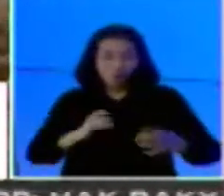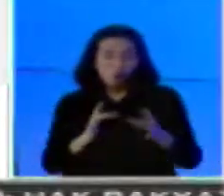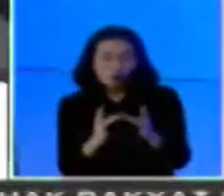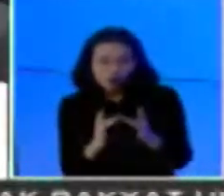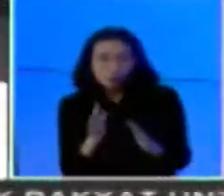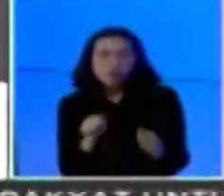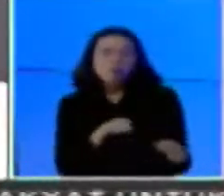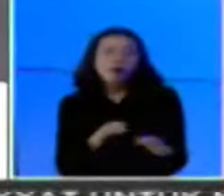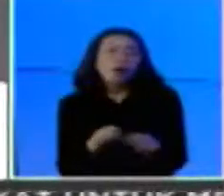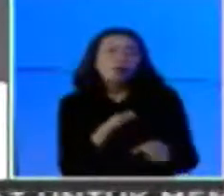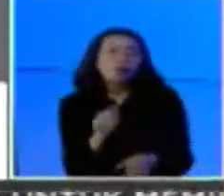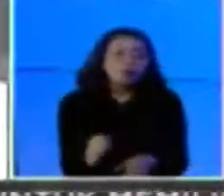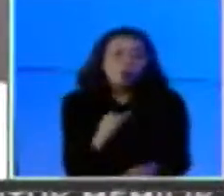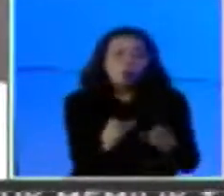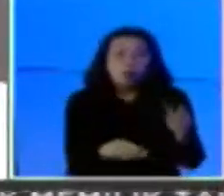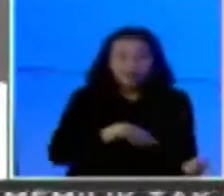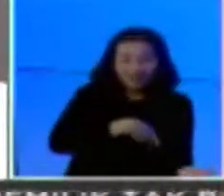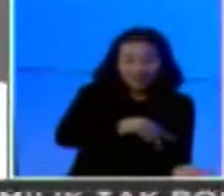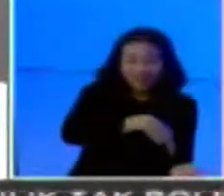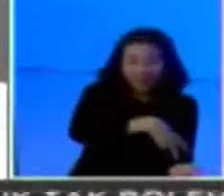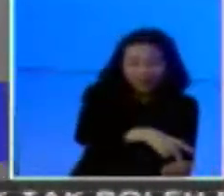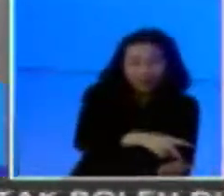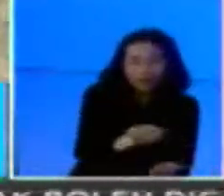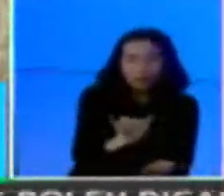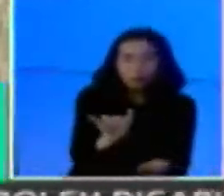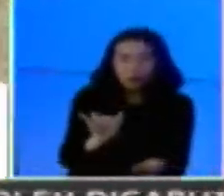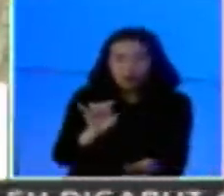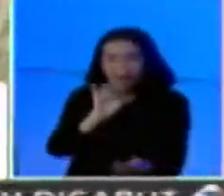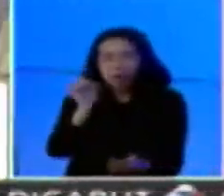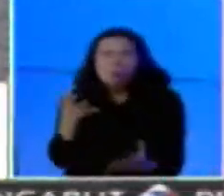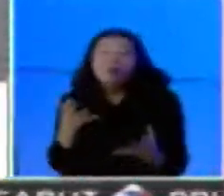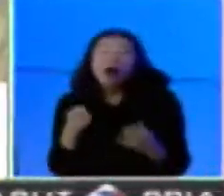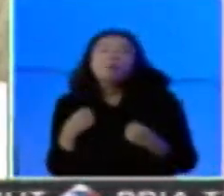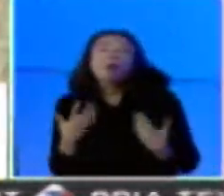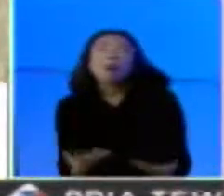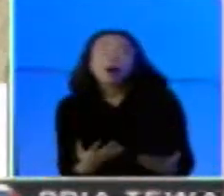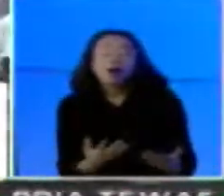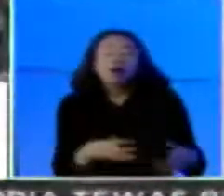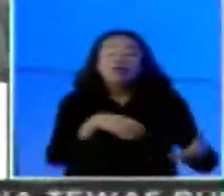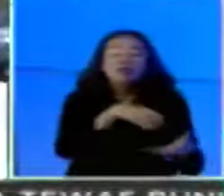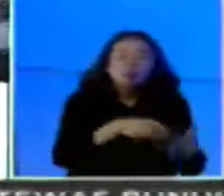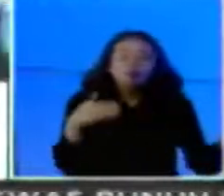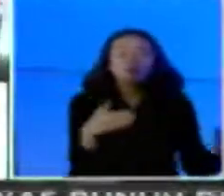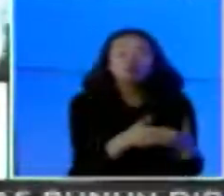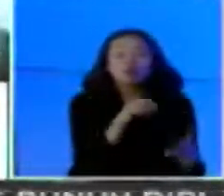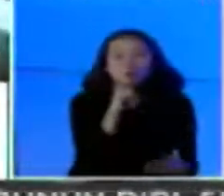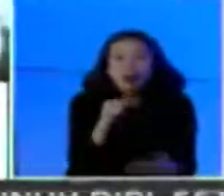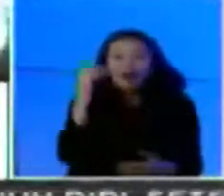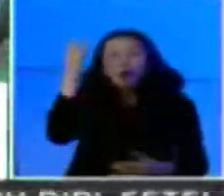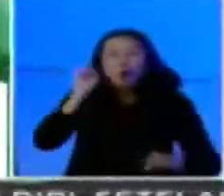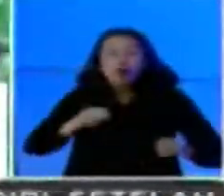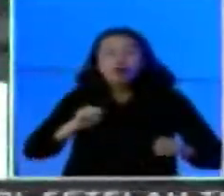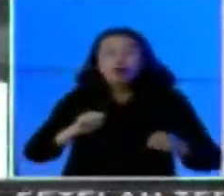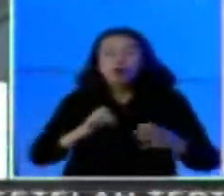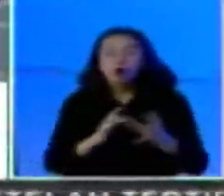mengatur. Para pejalan kaki dan juga pengendara lain berharap disediakan areal khusus bagi ojek online untuk menjemput penumpang agar